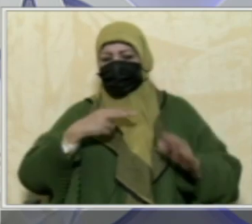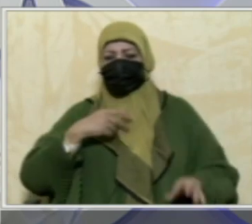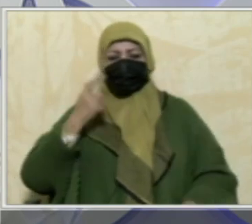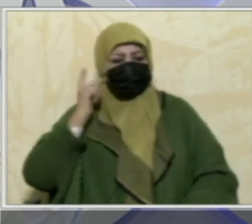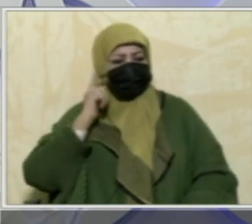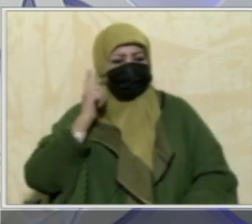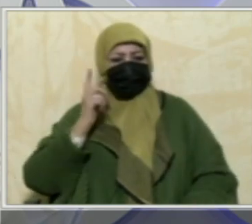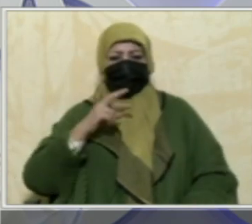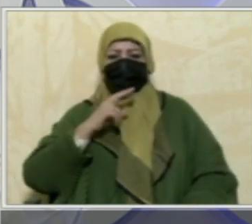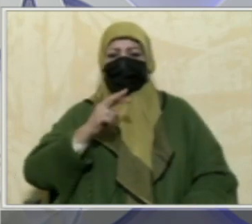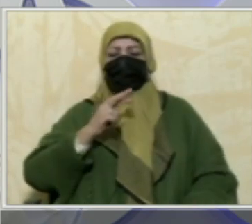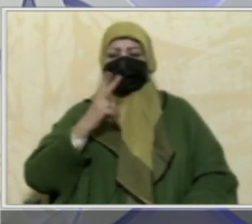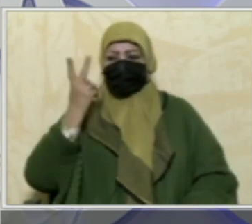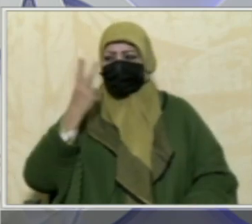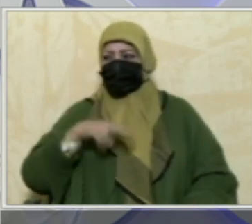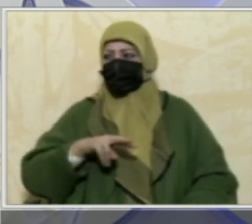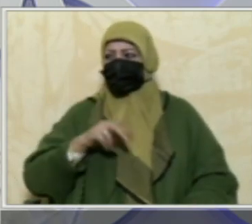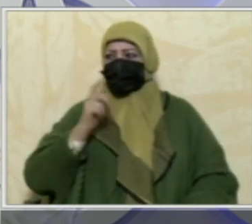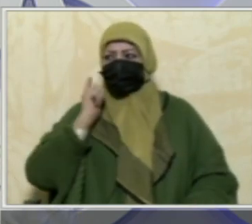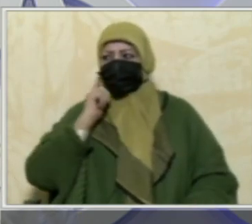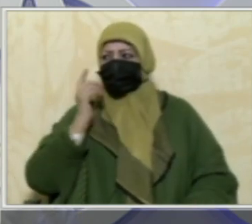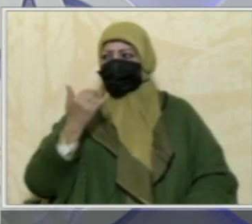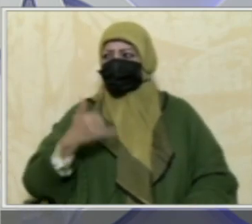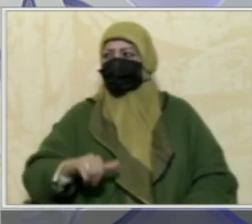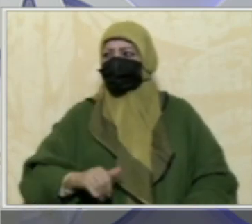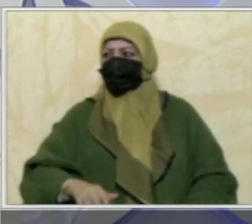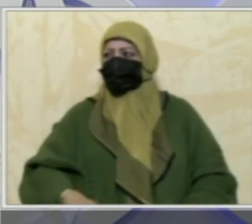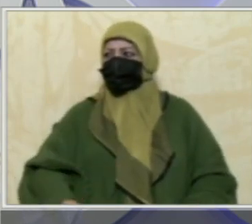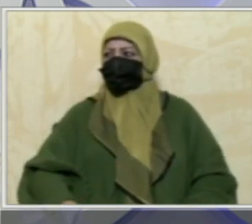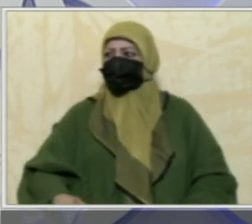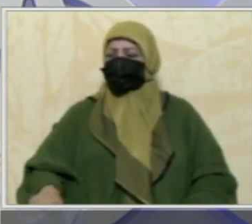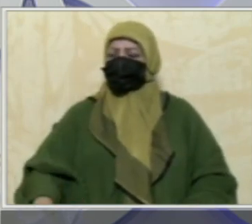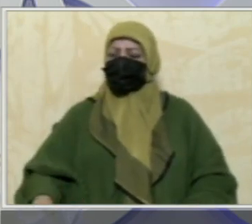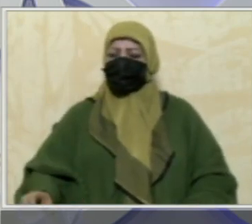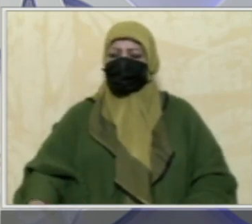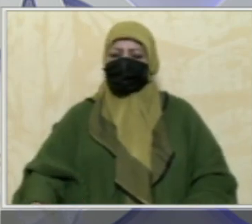الطلاق هذا ويروح